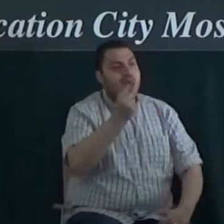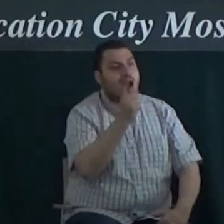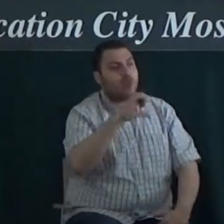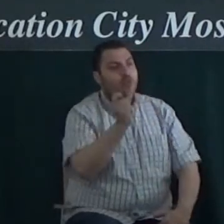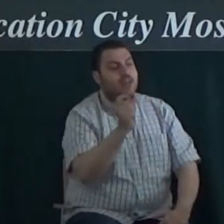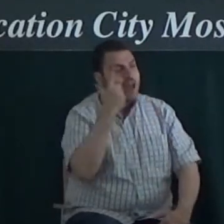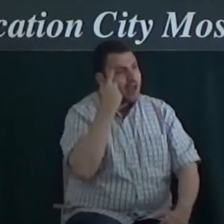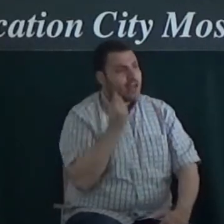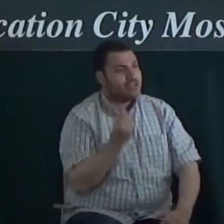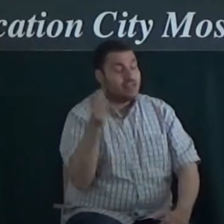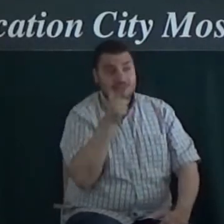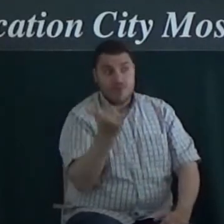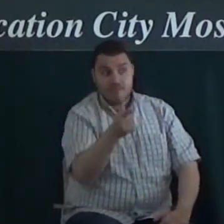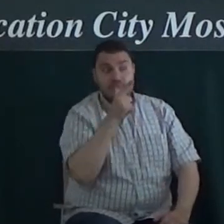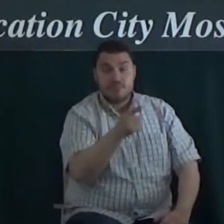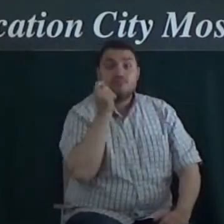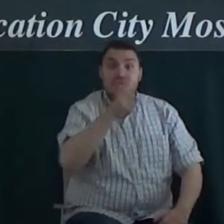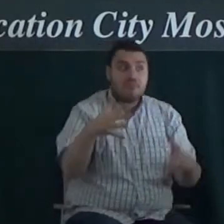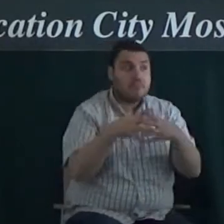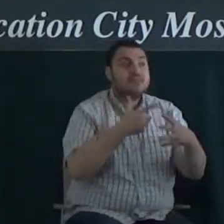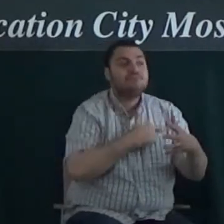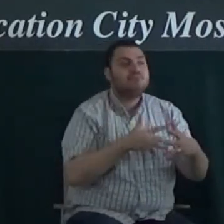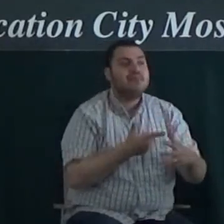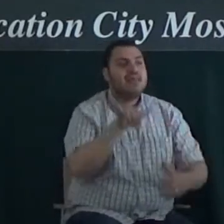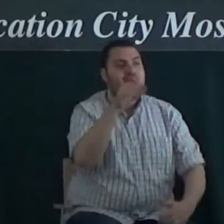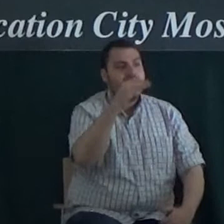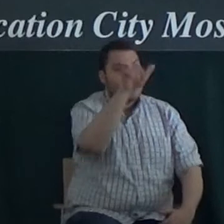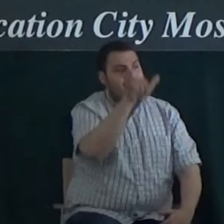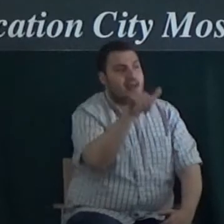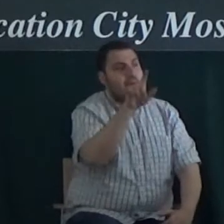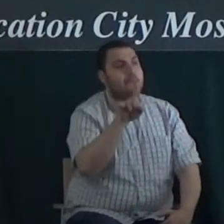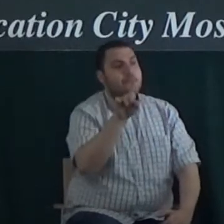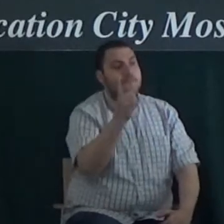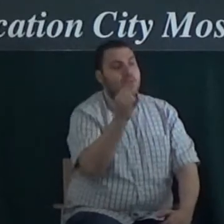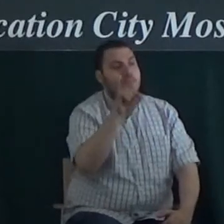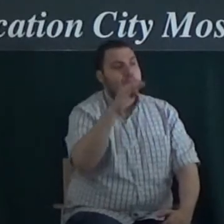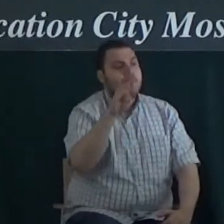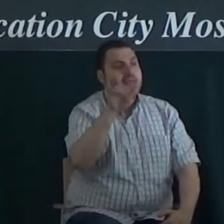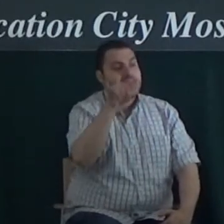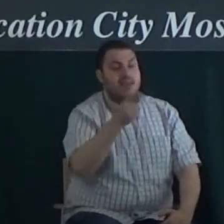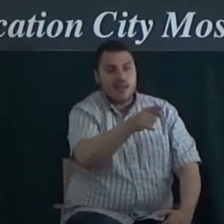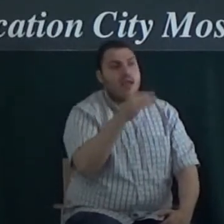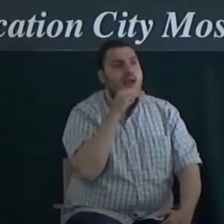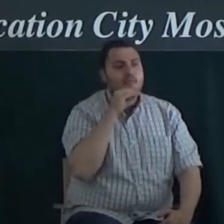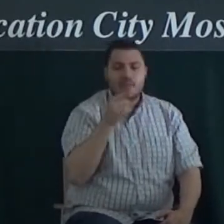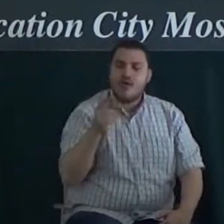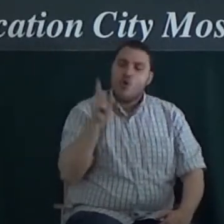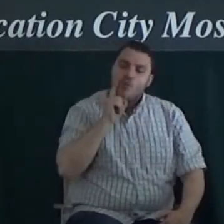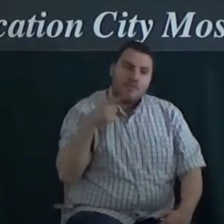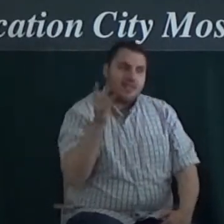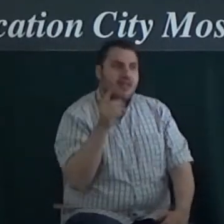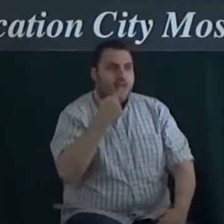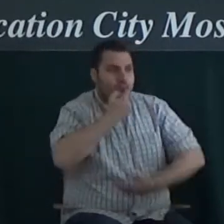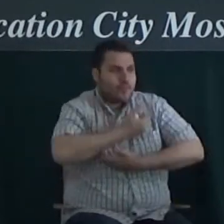مقام عظيم، كيف لا ويحيى البرمكي هو أب لهارون الرشيد من الرضاعة. فلما أصبح هارون الرشيد